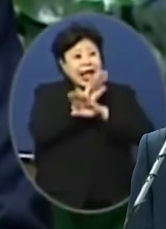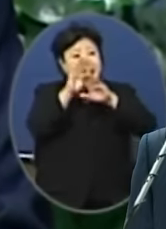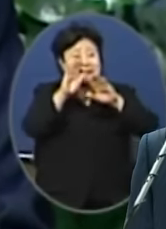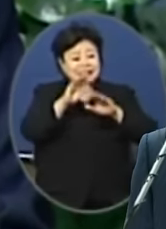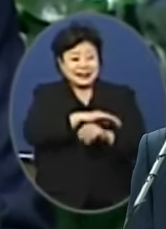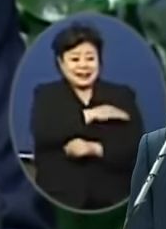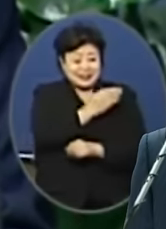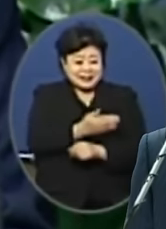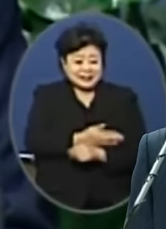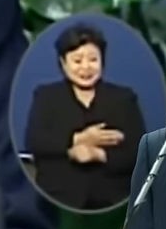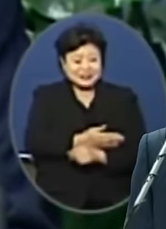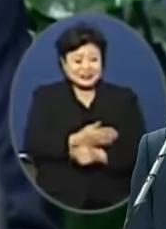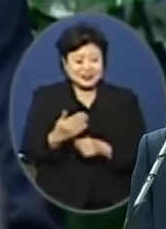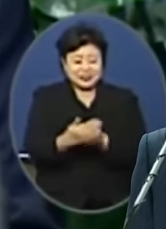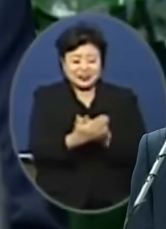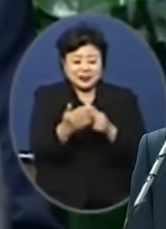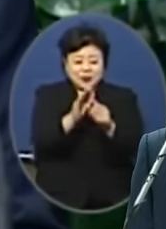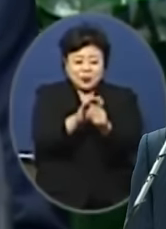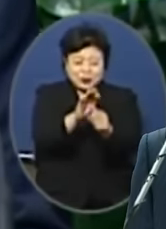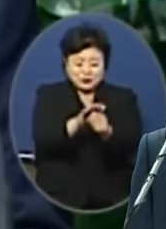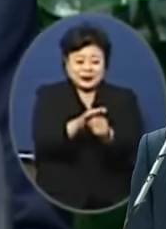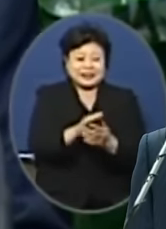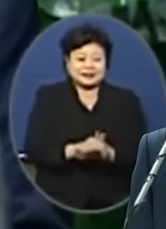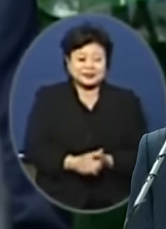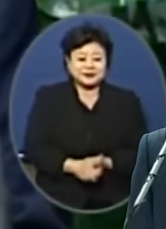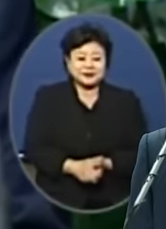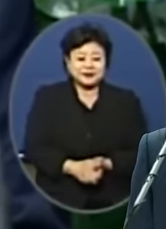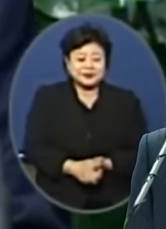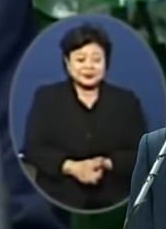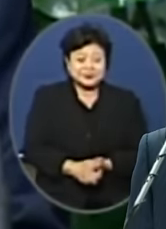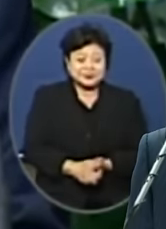능력이 여러분을 돌봐주시는 것입니다.